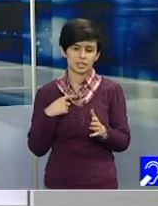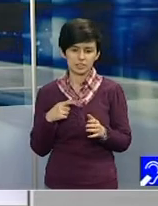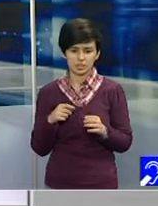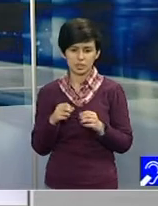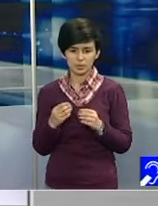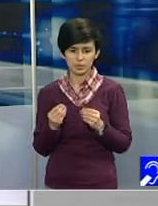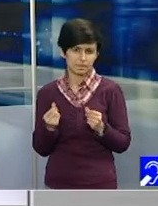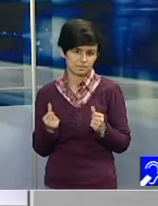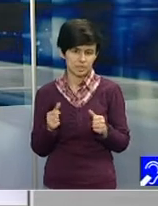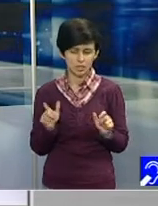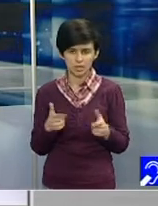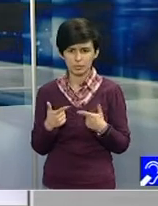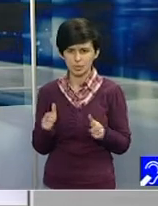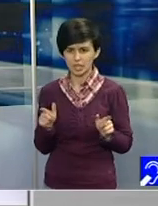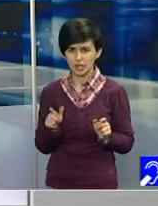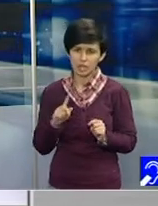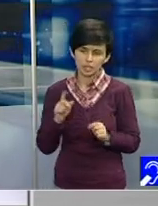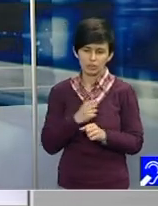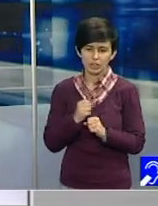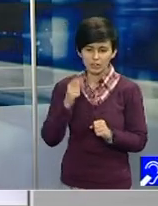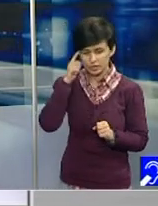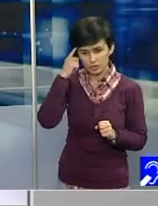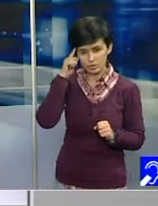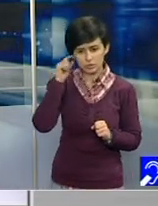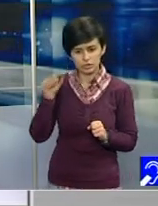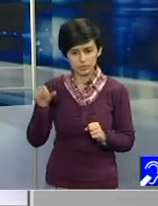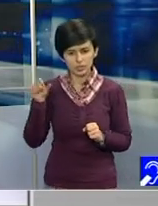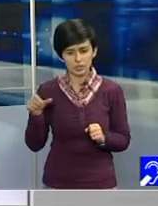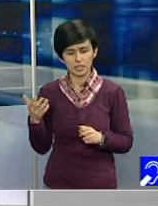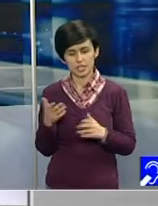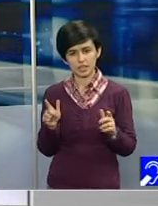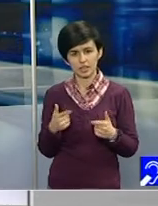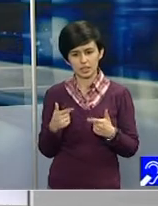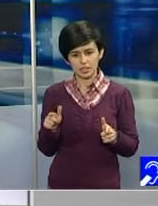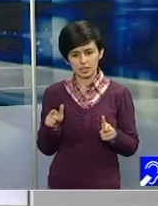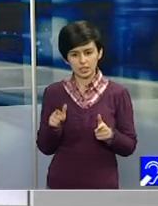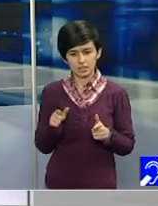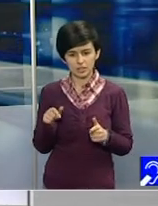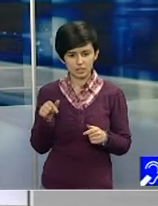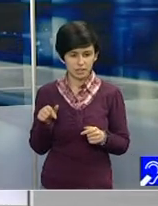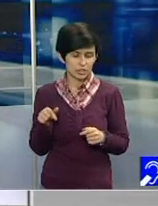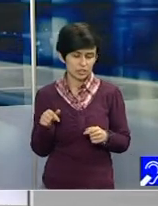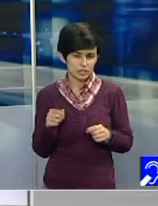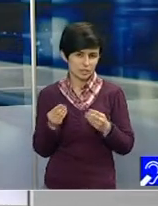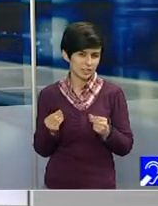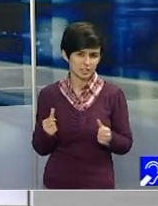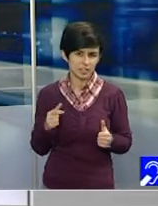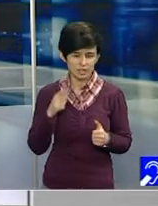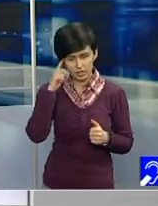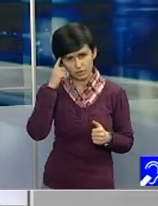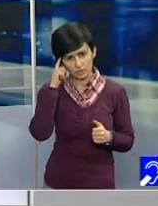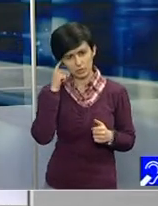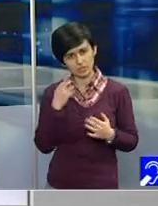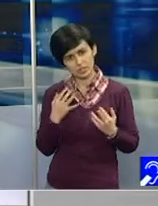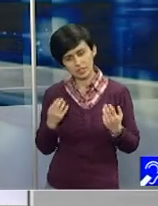puțin comercial și cei care interpretează acest stil știu foarte bine cât de greu sau cât de ușor e să trăiești din